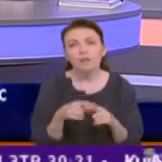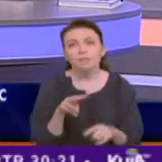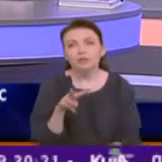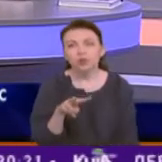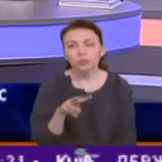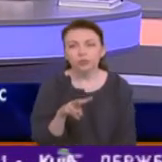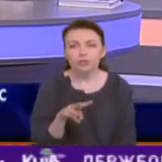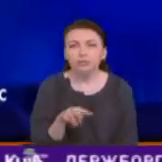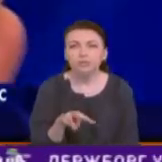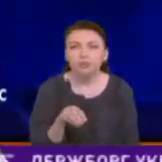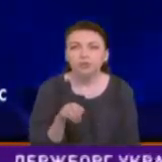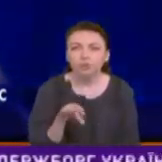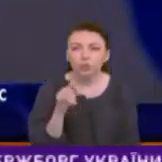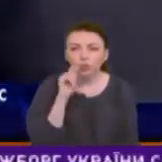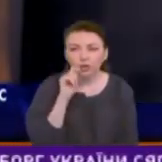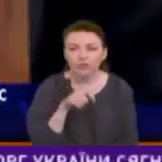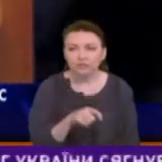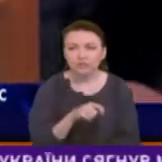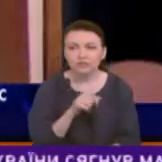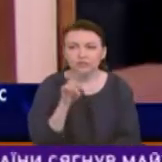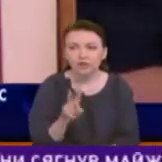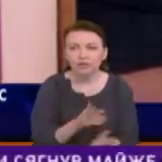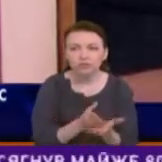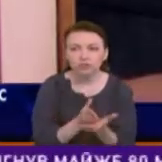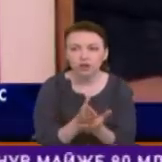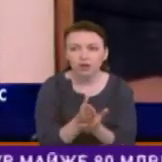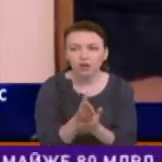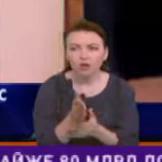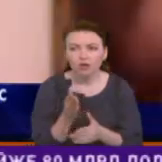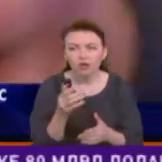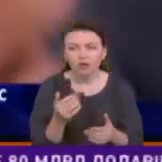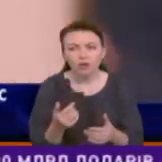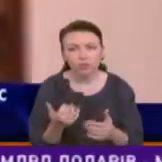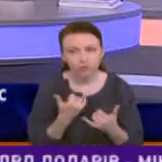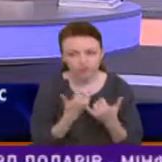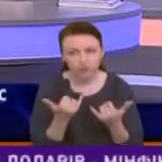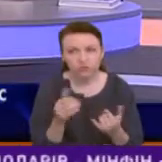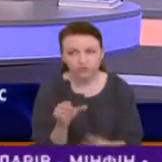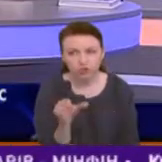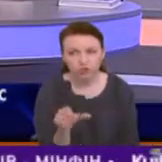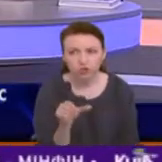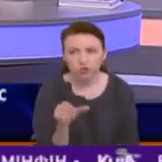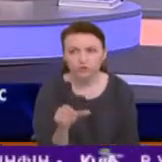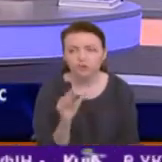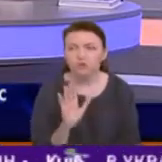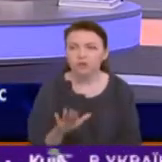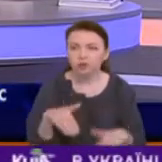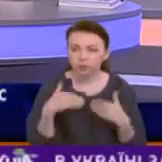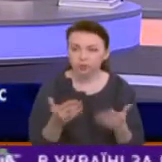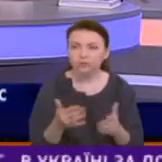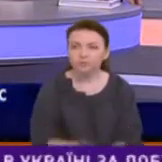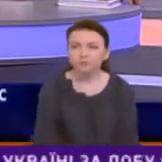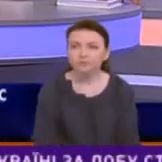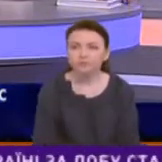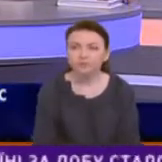Олександр Дробинко, «Українська церква. Шлях до автокефалії». Поважне джерело. Нічого поважне. Собі. О, дивіться, яка товстенька книжечка, рекомендую. Ну, він